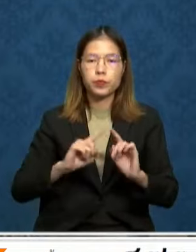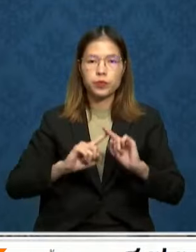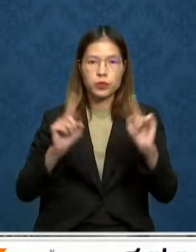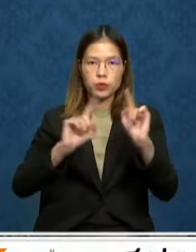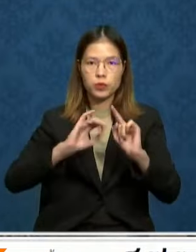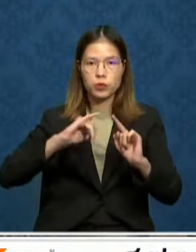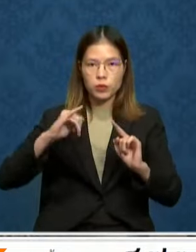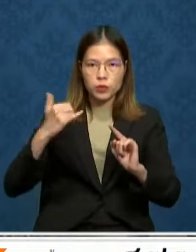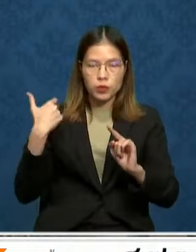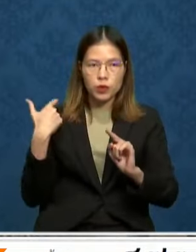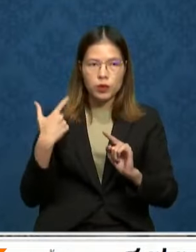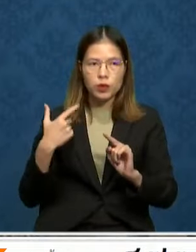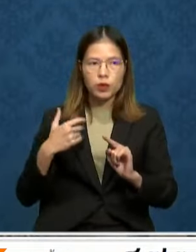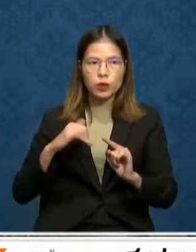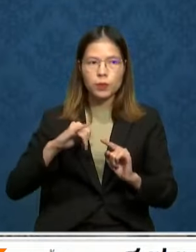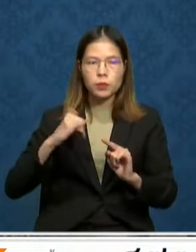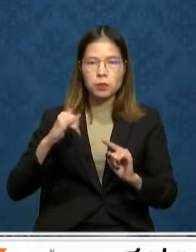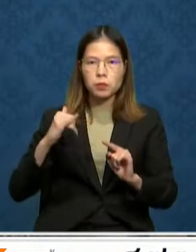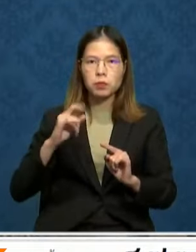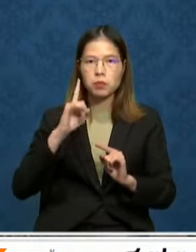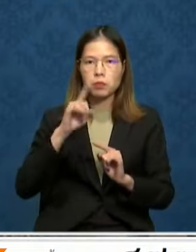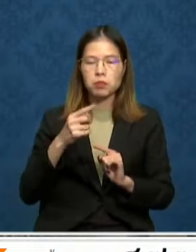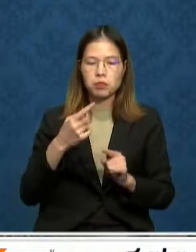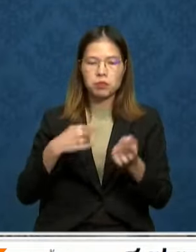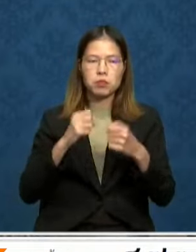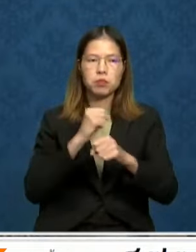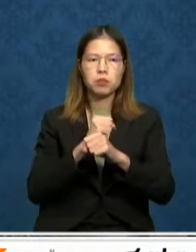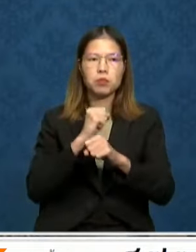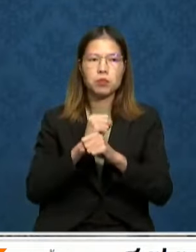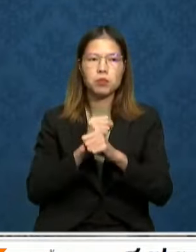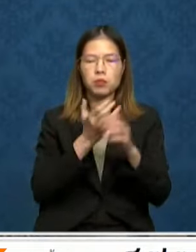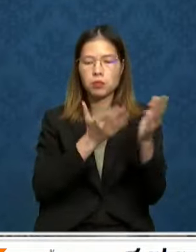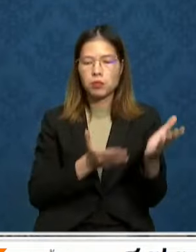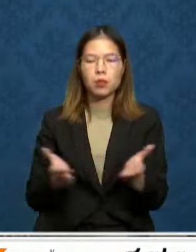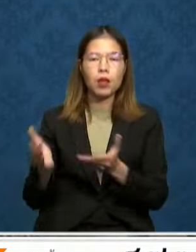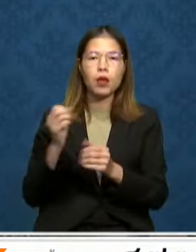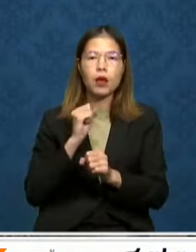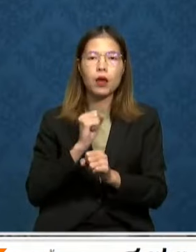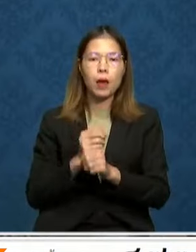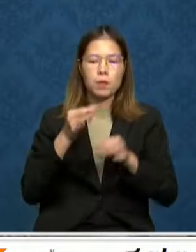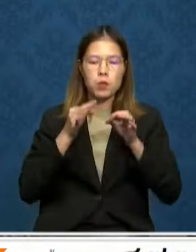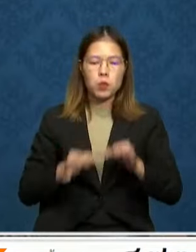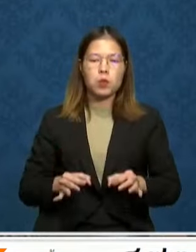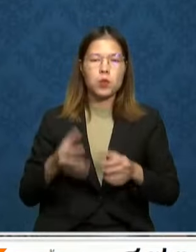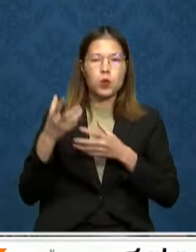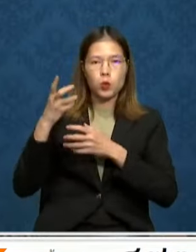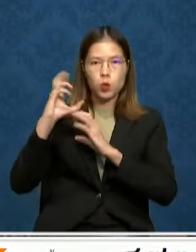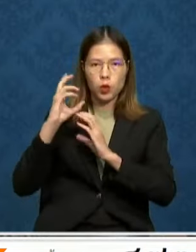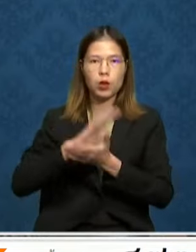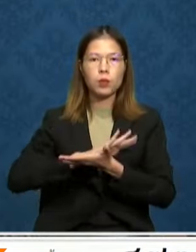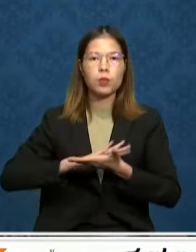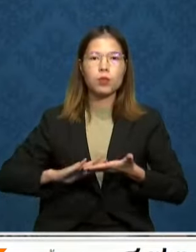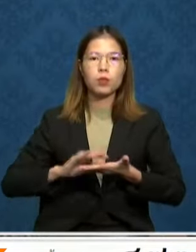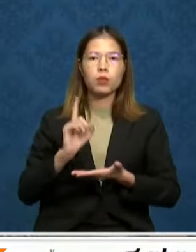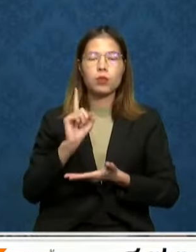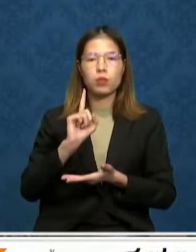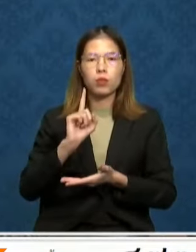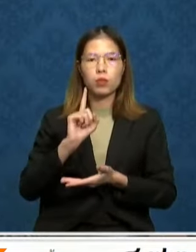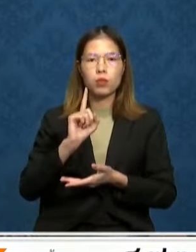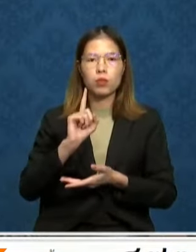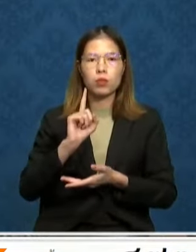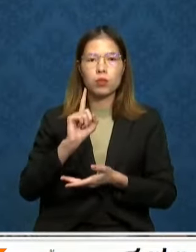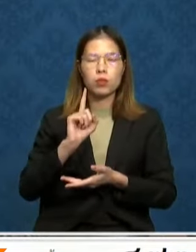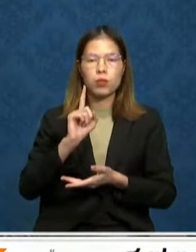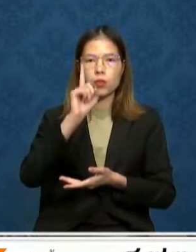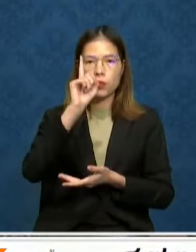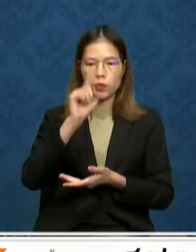้าอยู่ๆในการหลังจากที่มีการลงมติว่าทบทวนแล้วเนี่ยก็มี